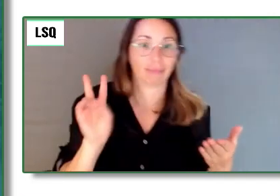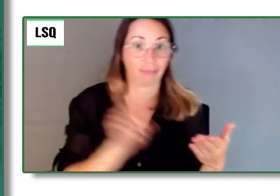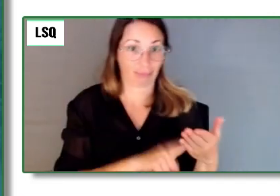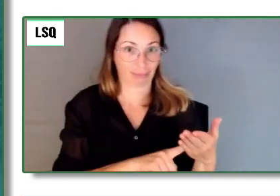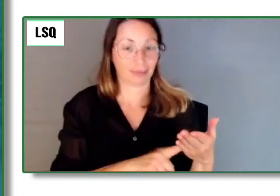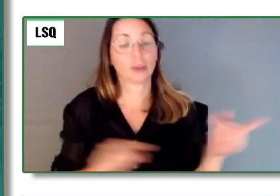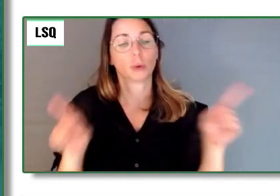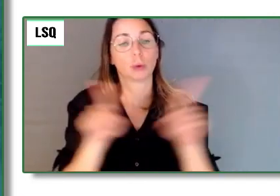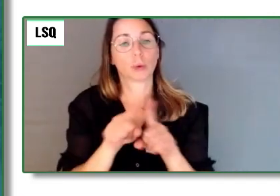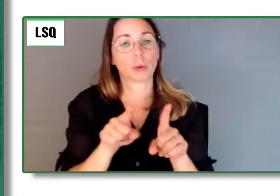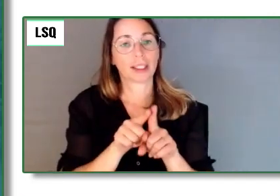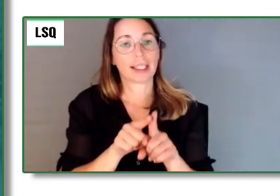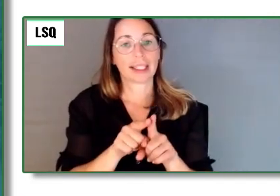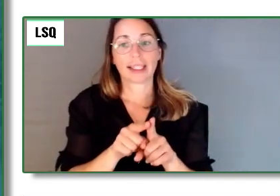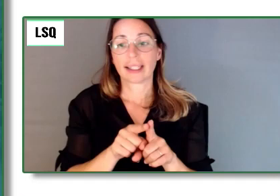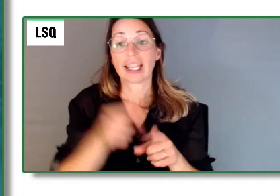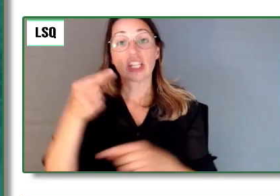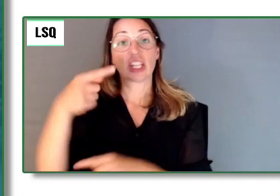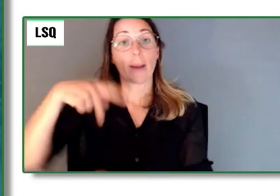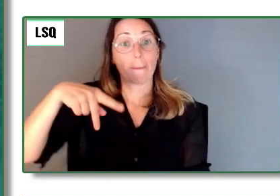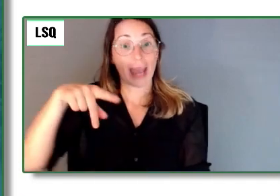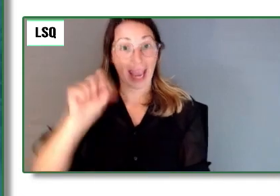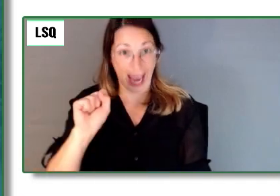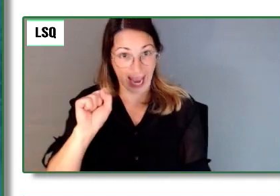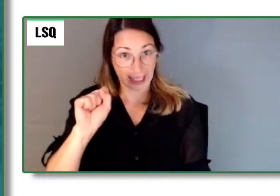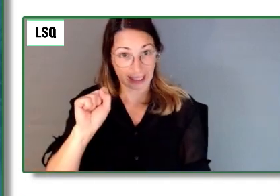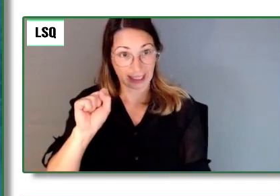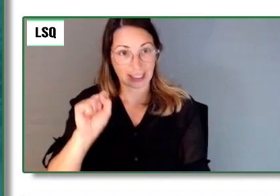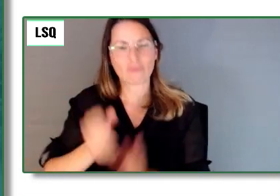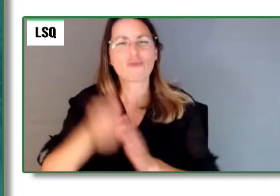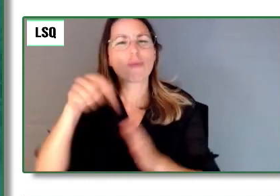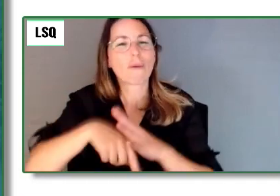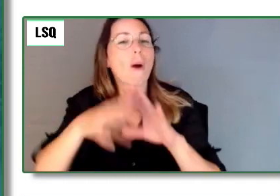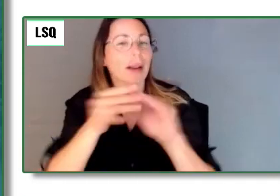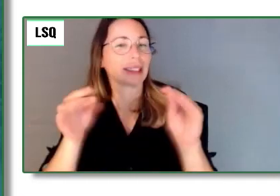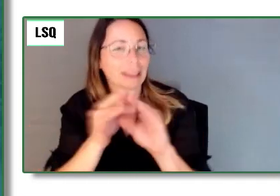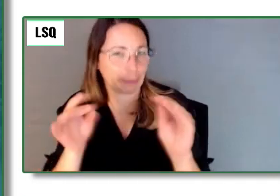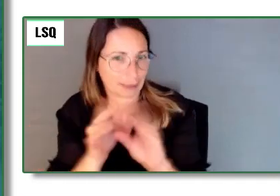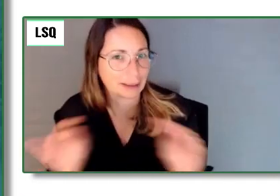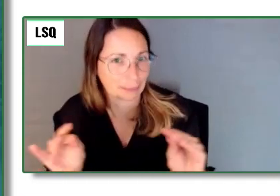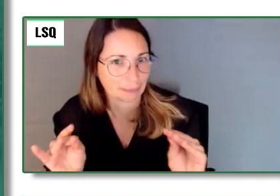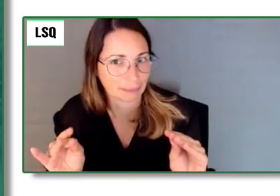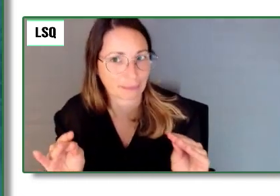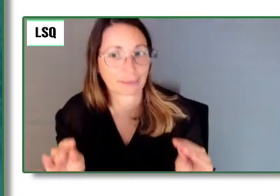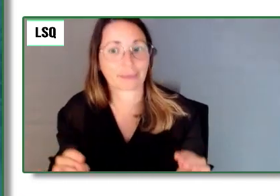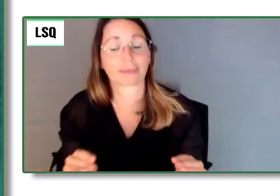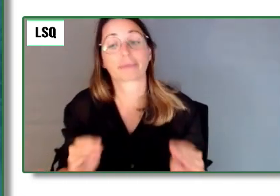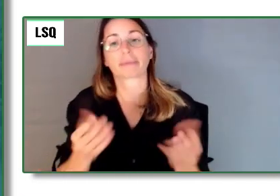est un outil beaucoup plus intéressant lorsqu'on se trouve sur les sentiers dans l'eau par rapport à un compas. Si vous